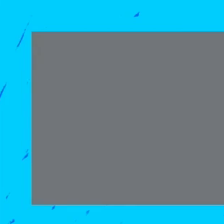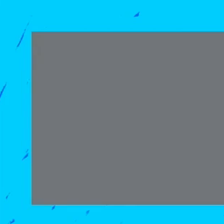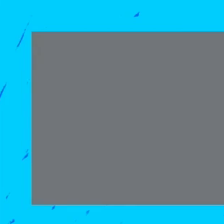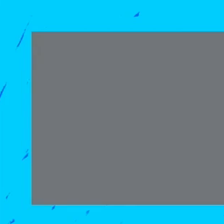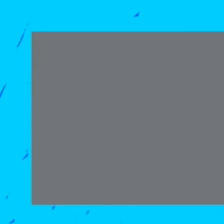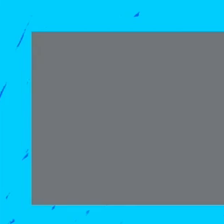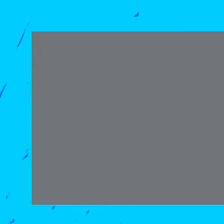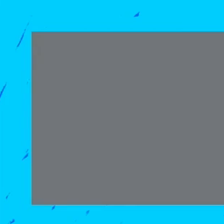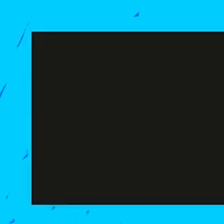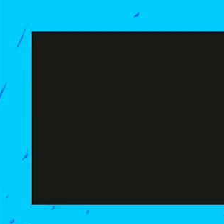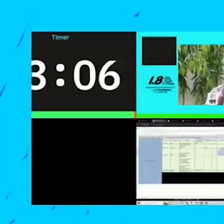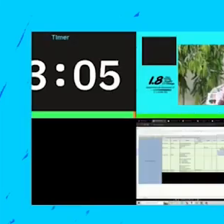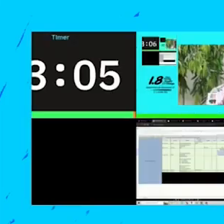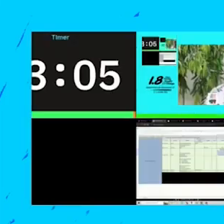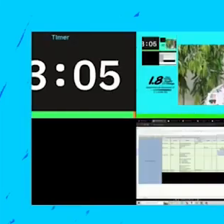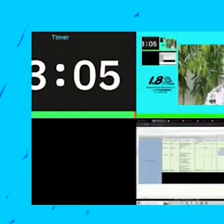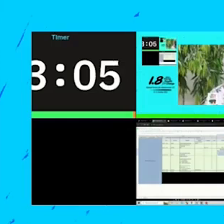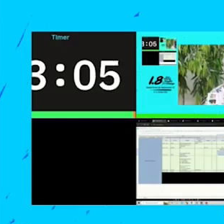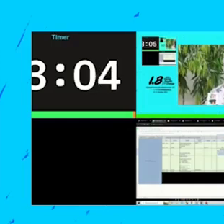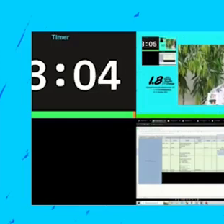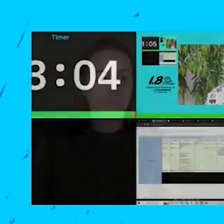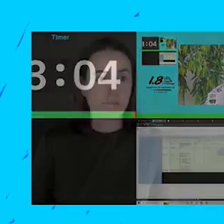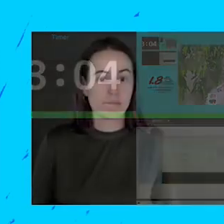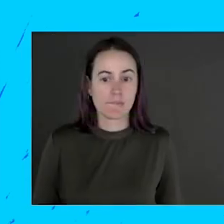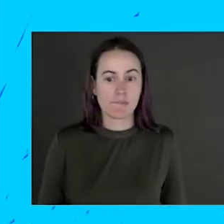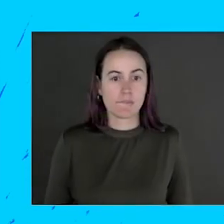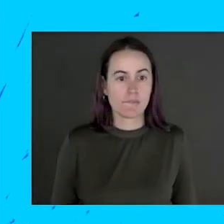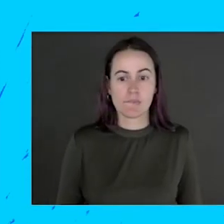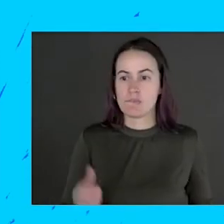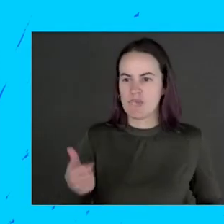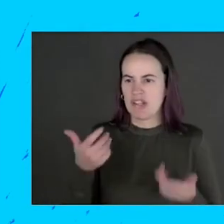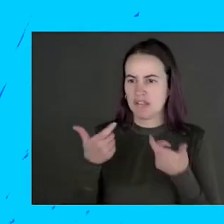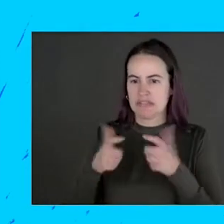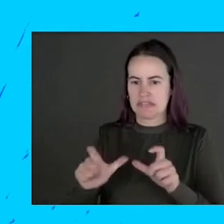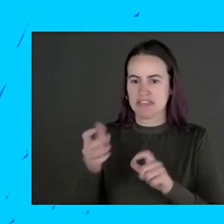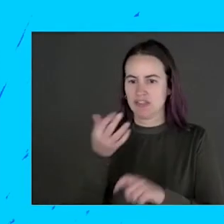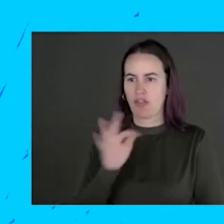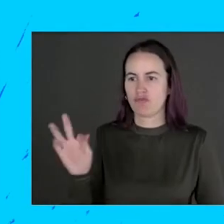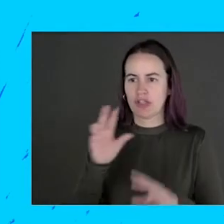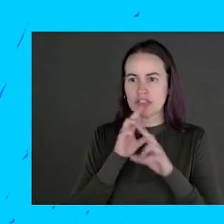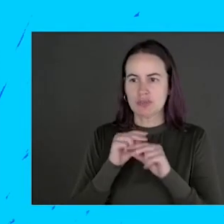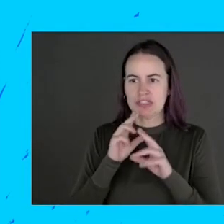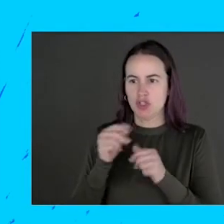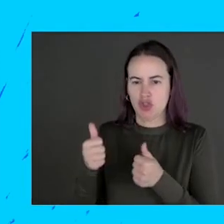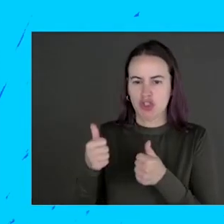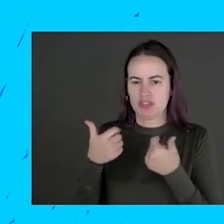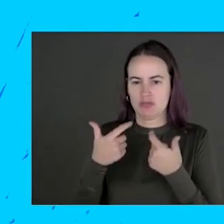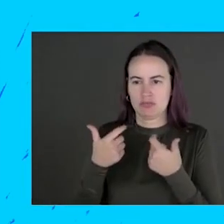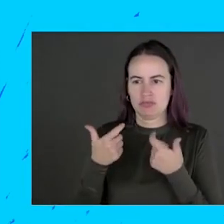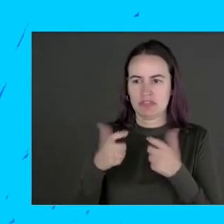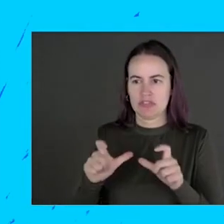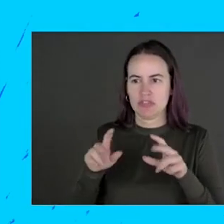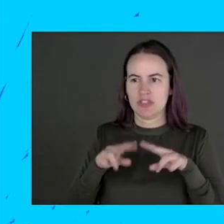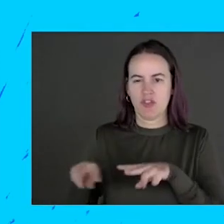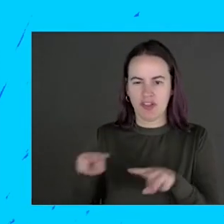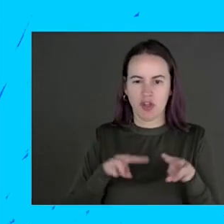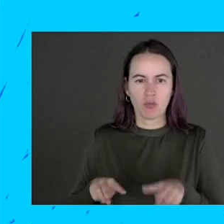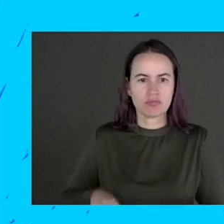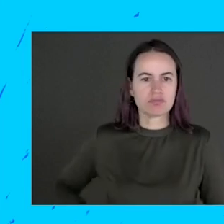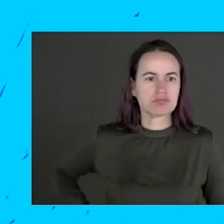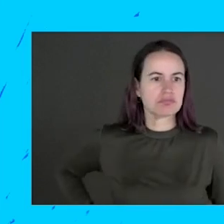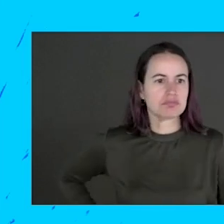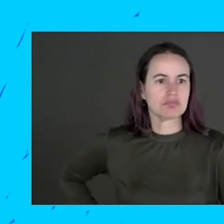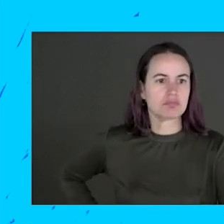présenté l'engagement aux institutions de mon pays. L'éducation sauve des vies et doit être une priorité. C'est